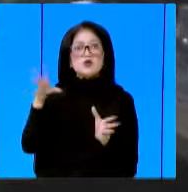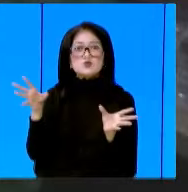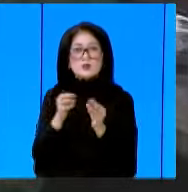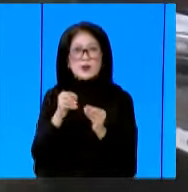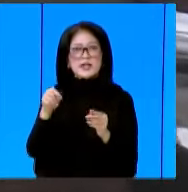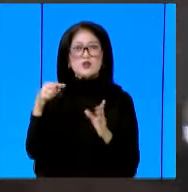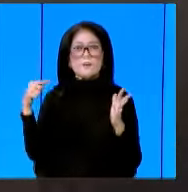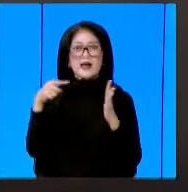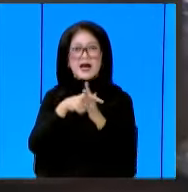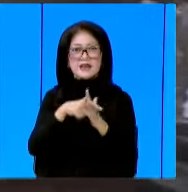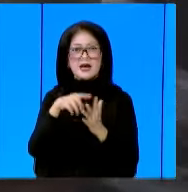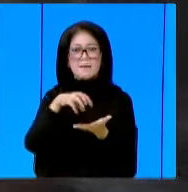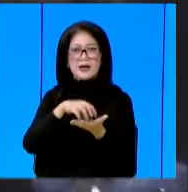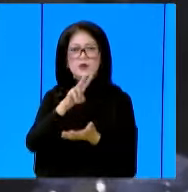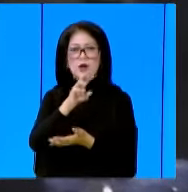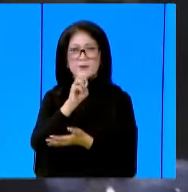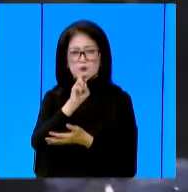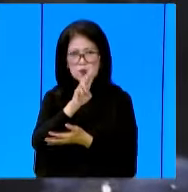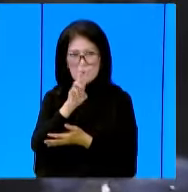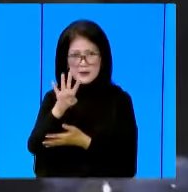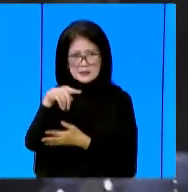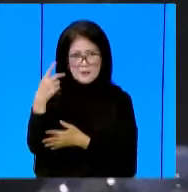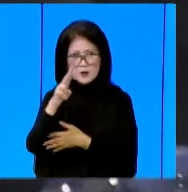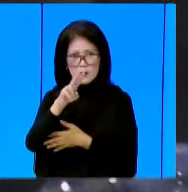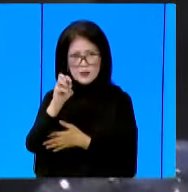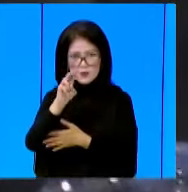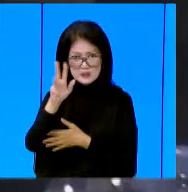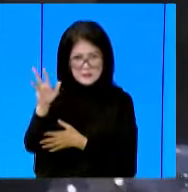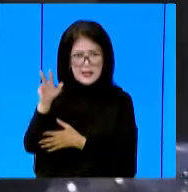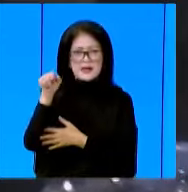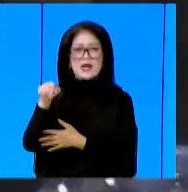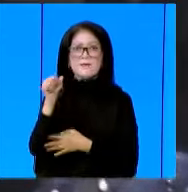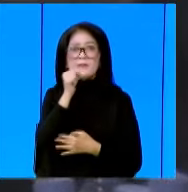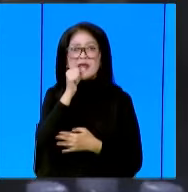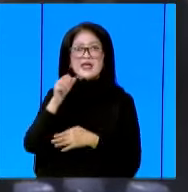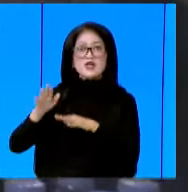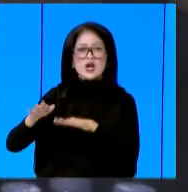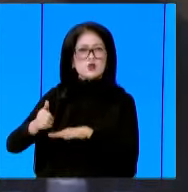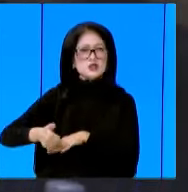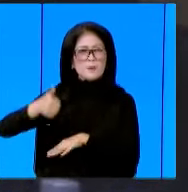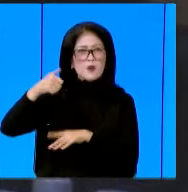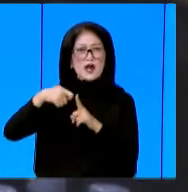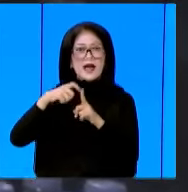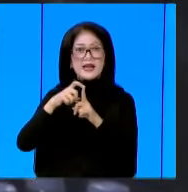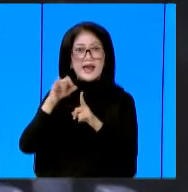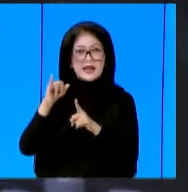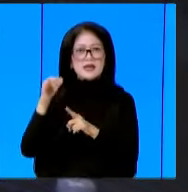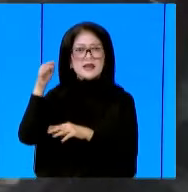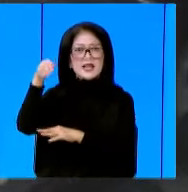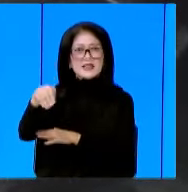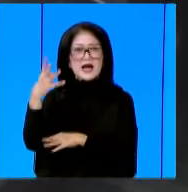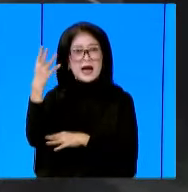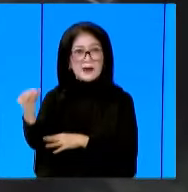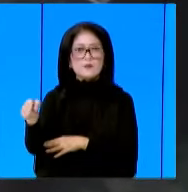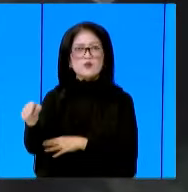dalam Pilkada Polewali Mandar 2024-2029. Penyanyi dangdut jebolan KDI ini kembali ke kampung halaman